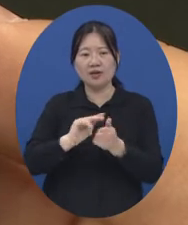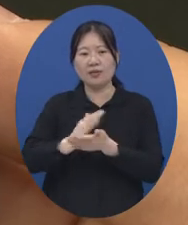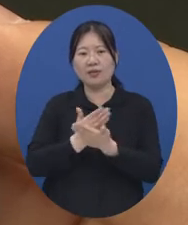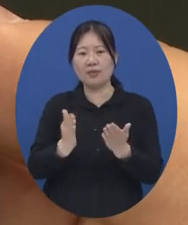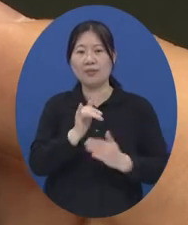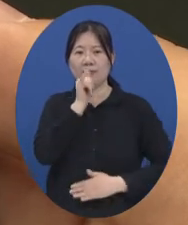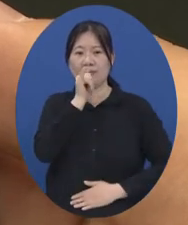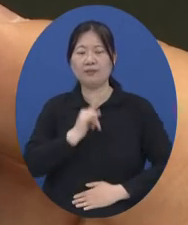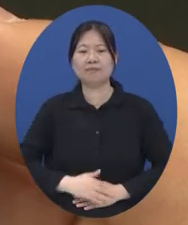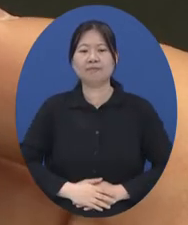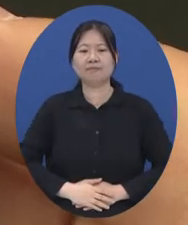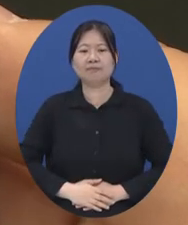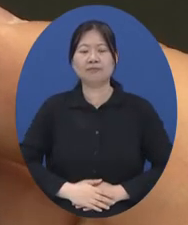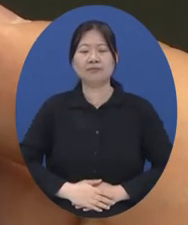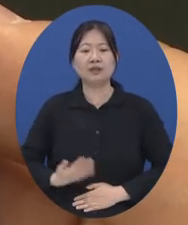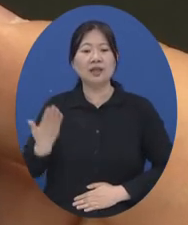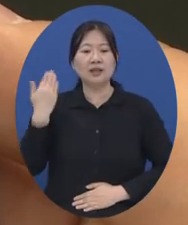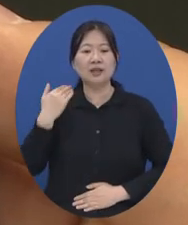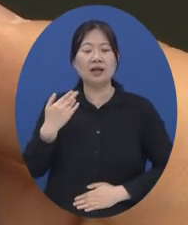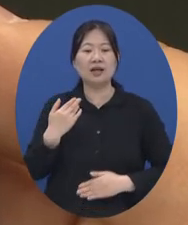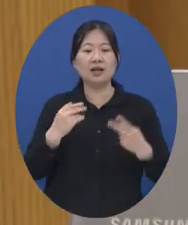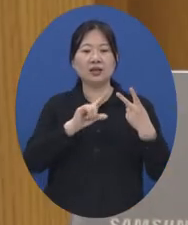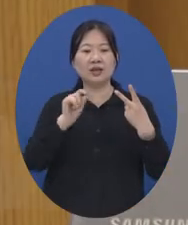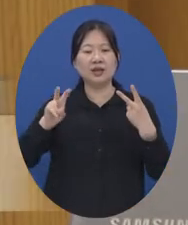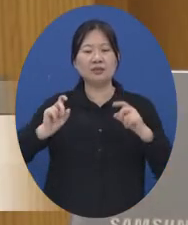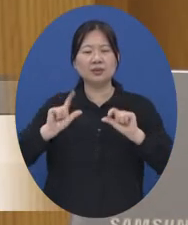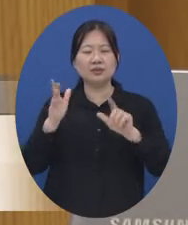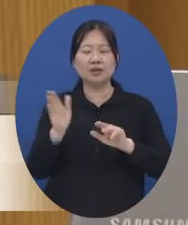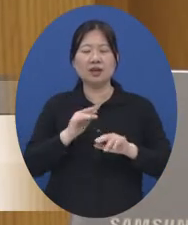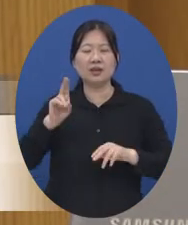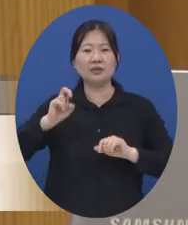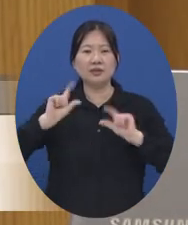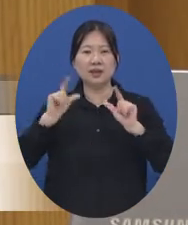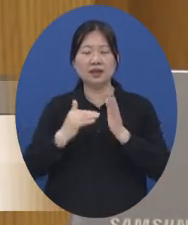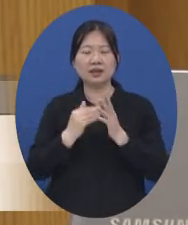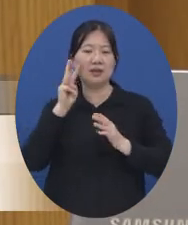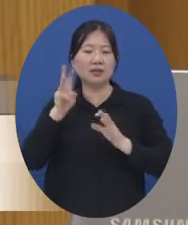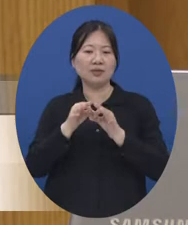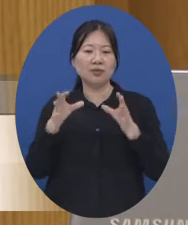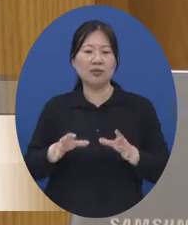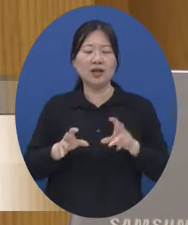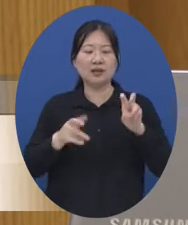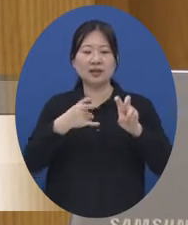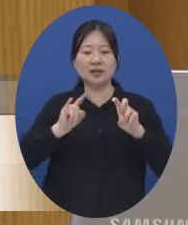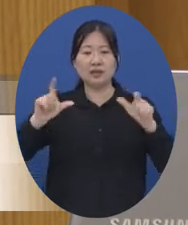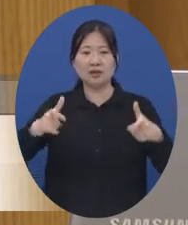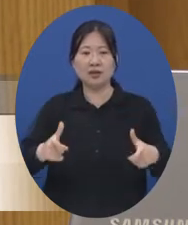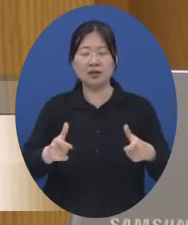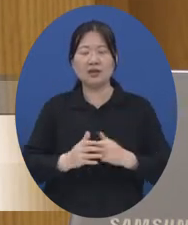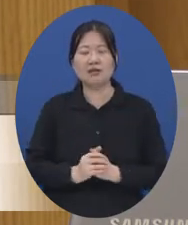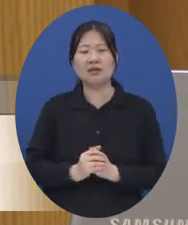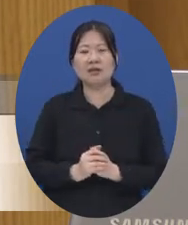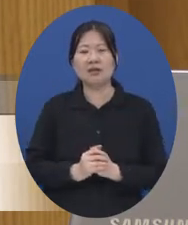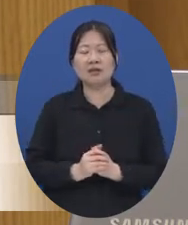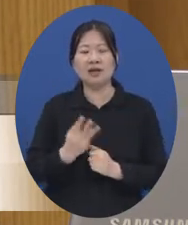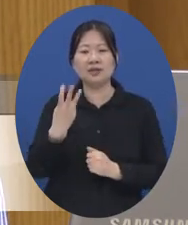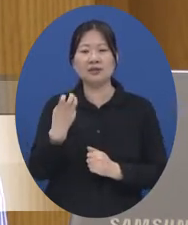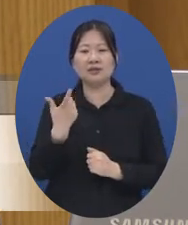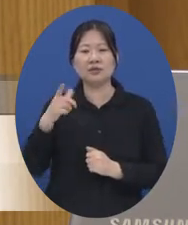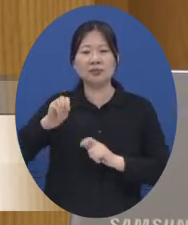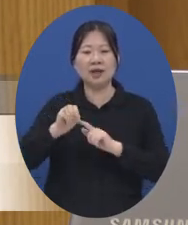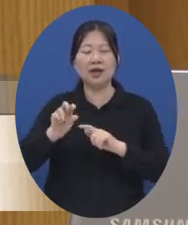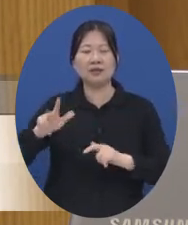배당입니다. 지난 2월 20일부터 22일까지 3일간 20개 시군